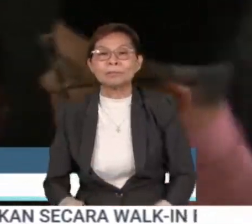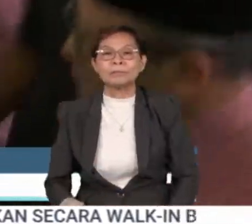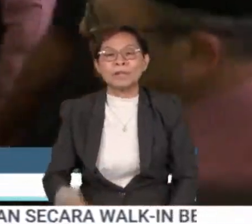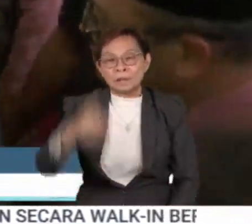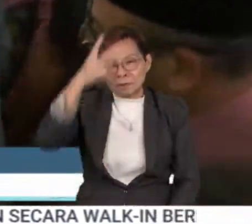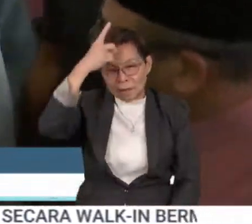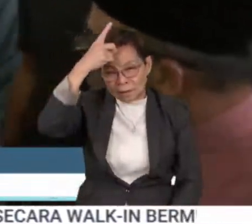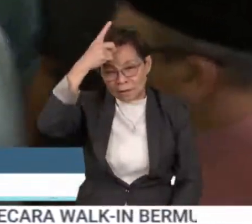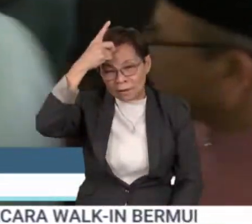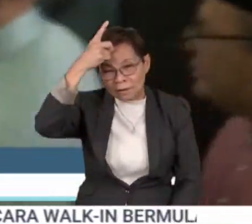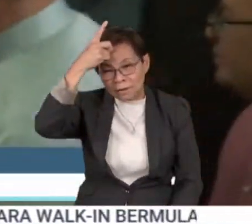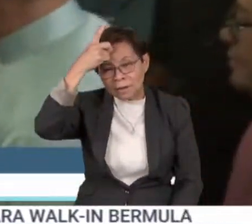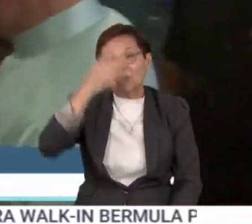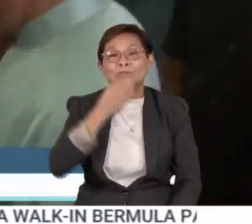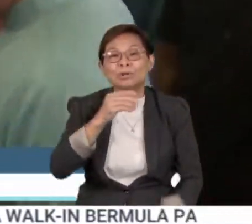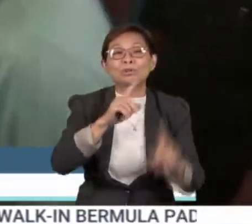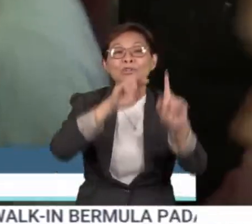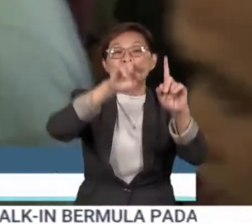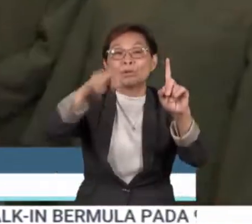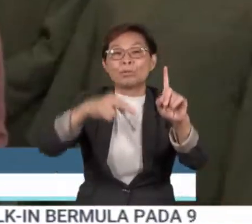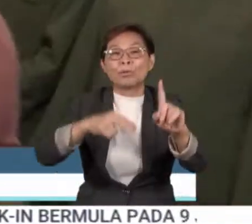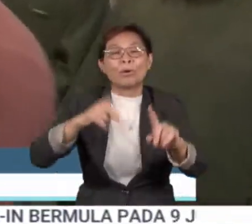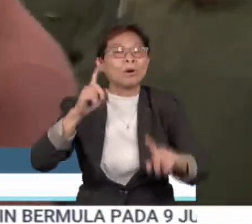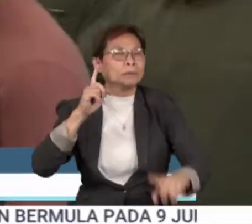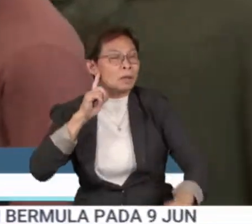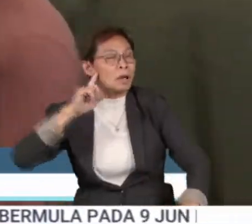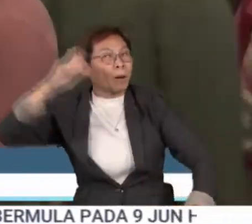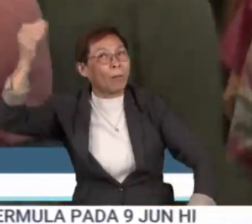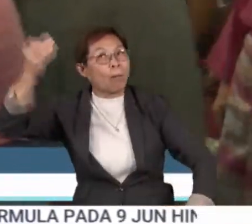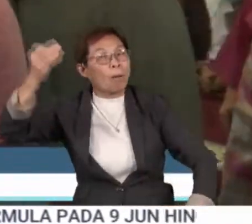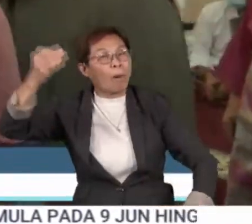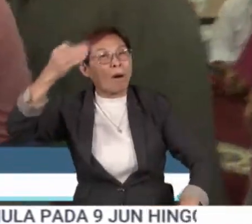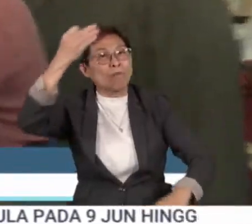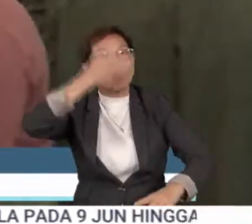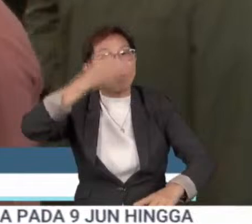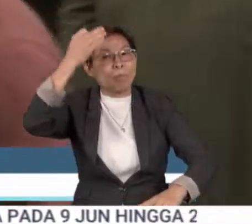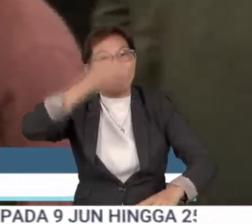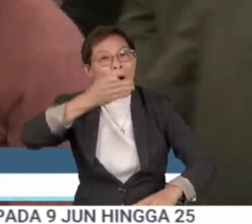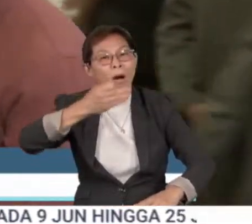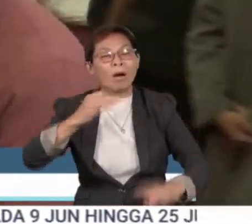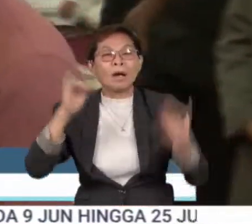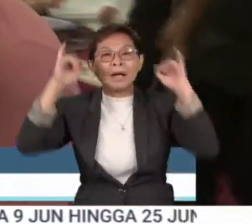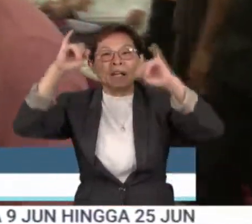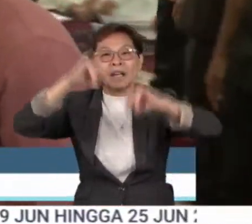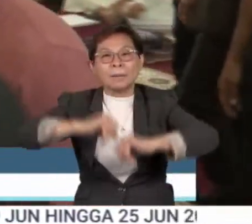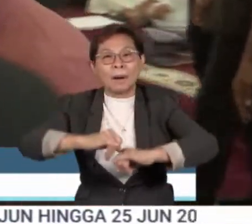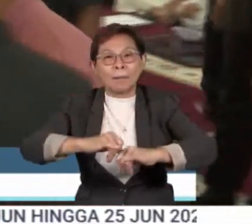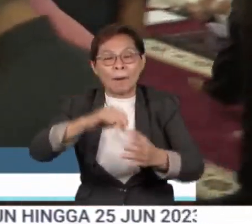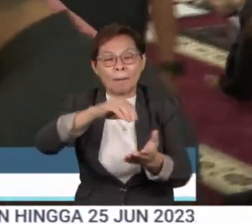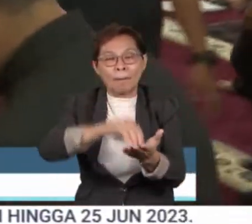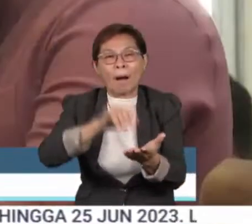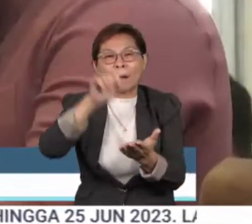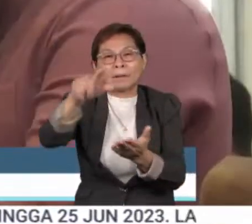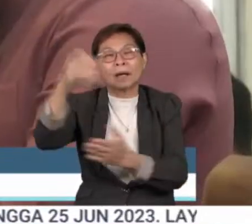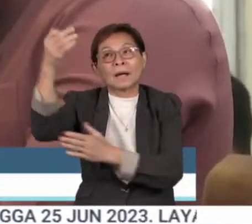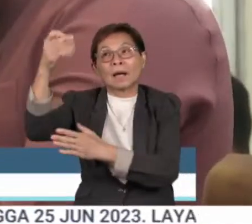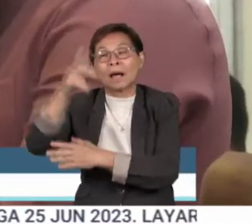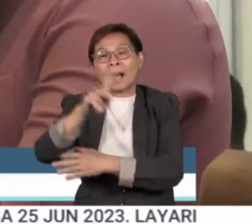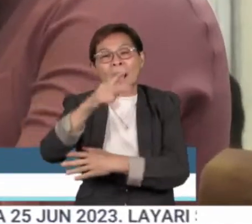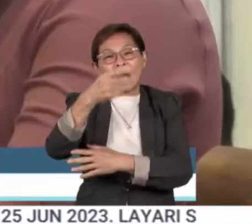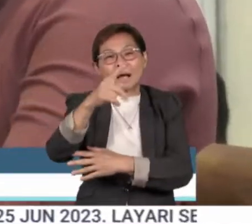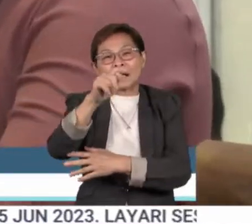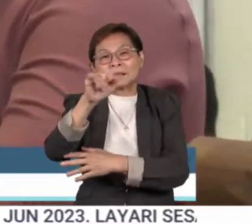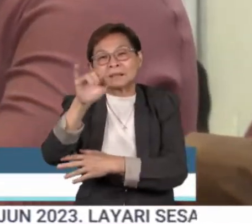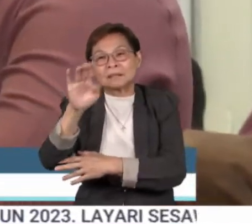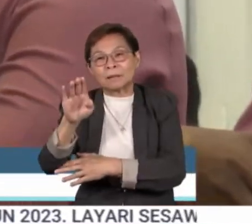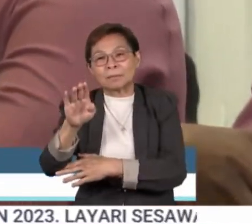Datuk Seri Anwar bersama kira-kira 1,000 jemaah mendengar khutbah bertajuk Falsafah Pensyaratan Ibadah Haji yang disampaikan Khatib Ustaz Muhammad Faizal